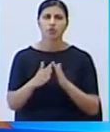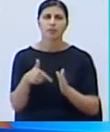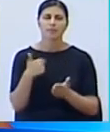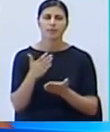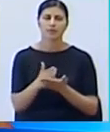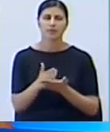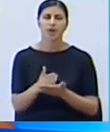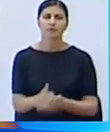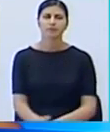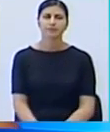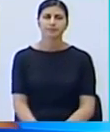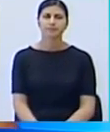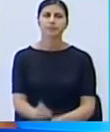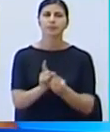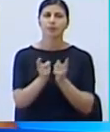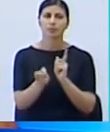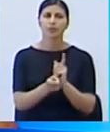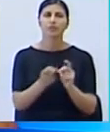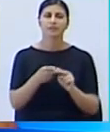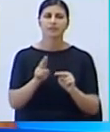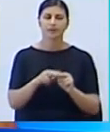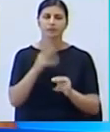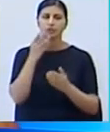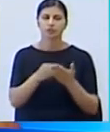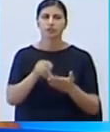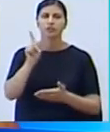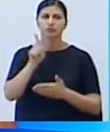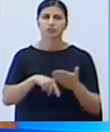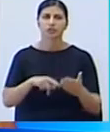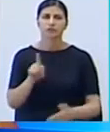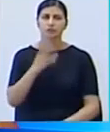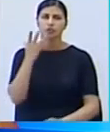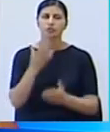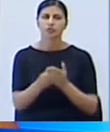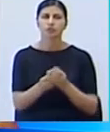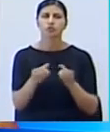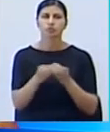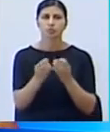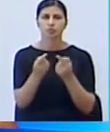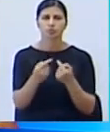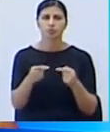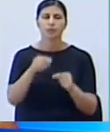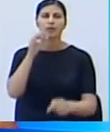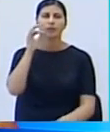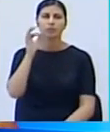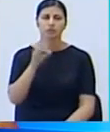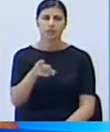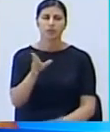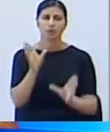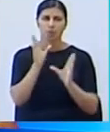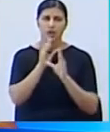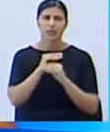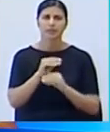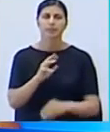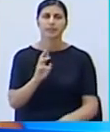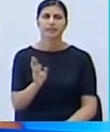მიმართებაში მიუხედავად ამისა ჩვენ გვჯერავს რომ ჩვენი სტრუქტურები გამოცდილი სტრუქტურები მოახერხებენ